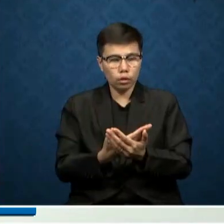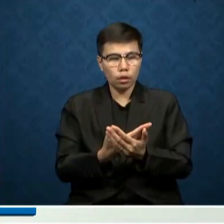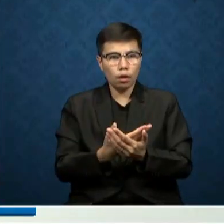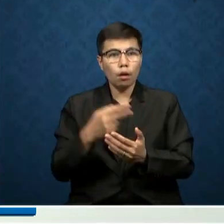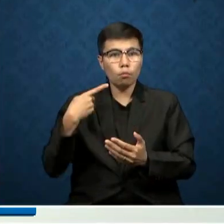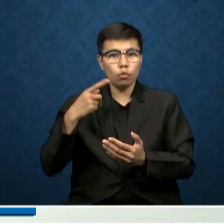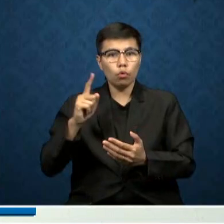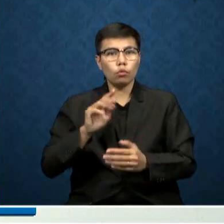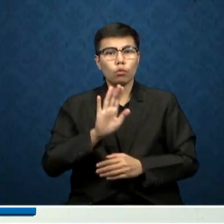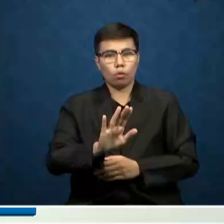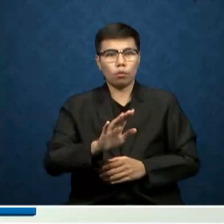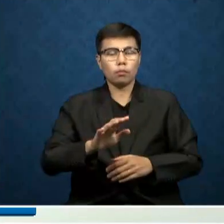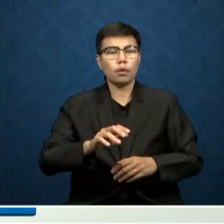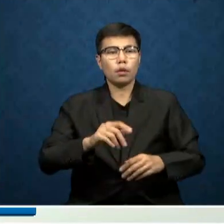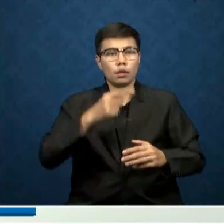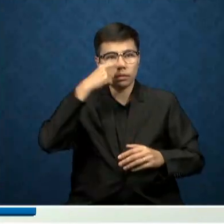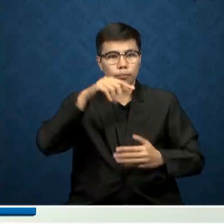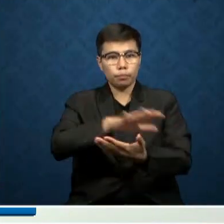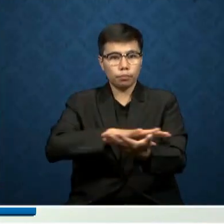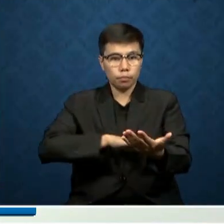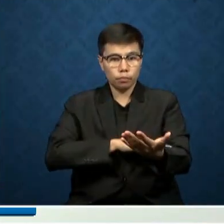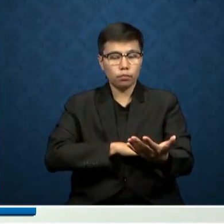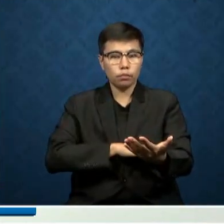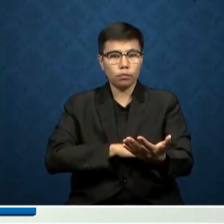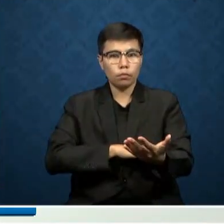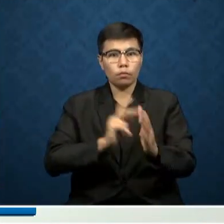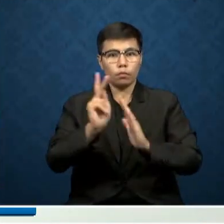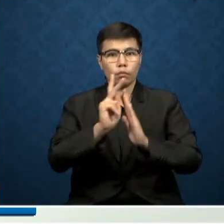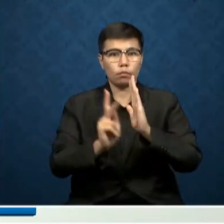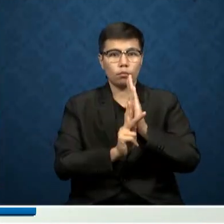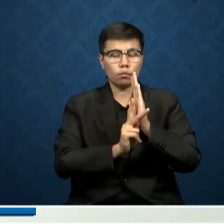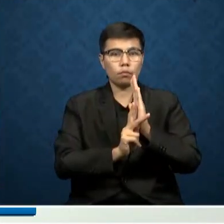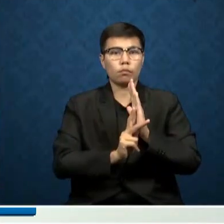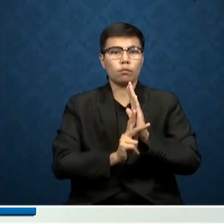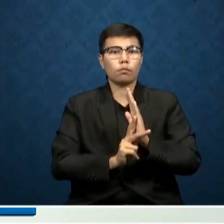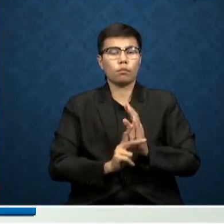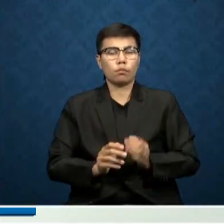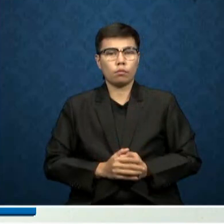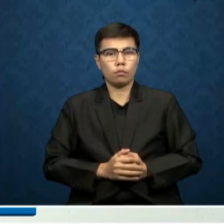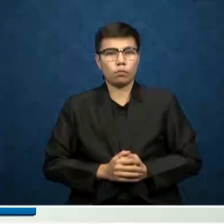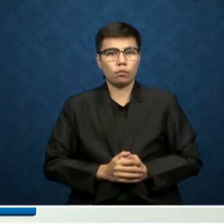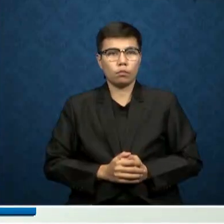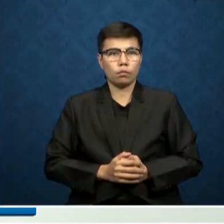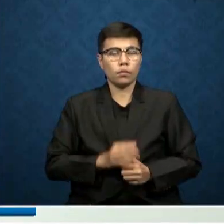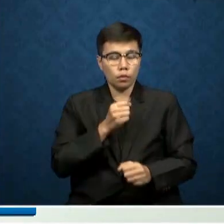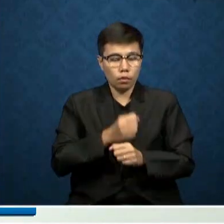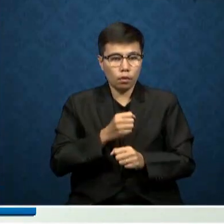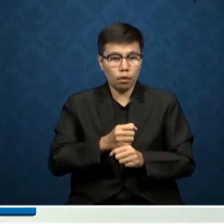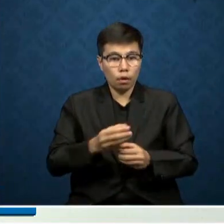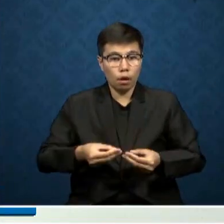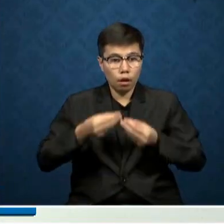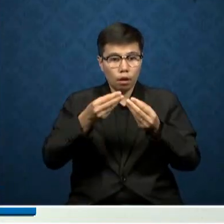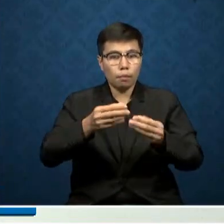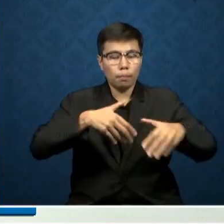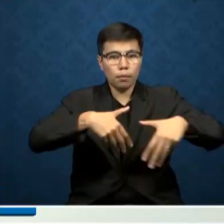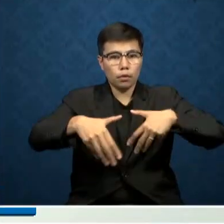ยชน์ต่อประเทศชาติมากซึ่งกฎหมายอนุญาโตตุลาการนั้นเป็นข้อแข็งใจให้กับประชาชน